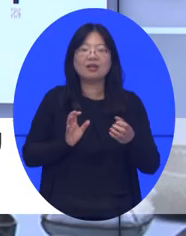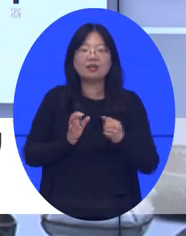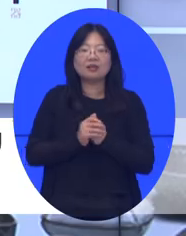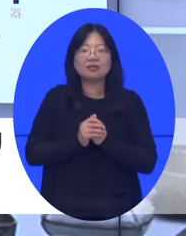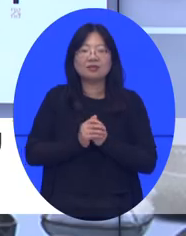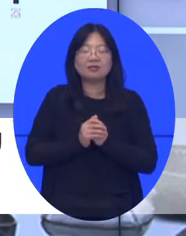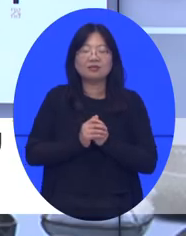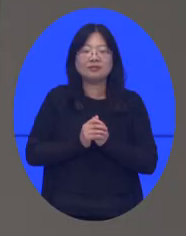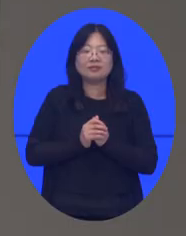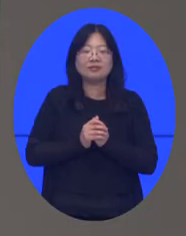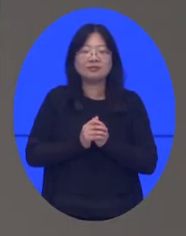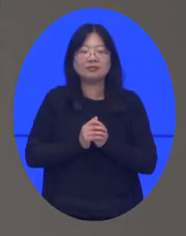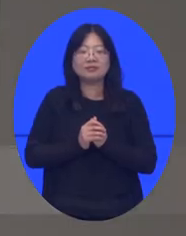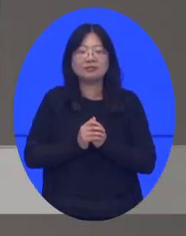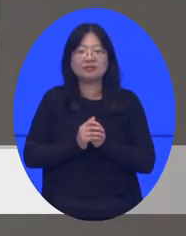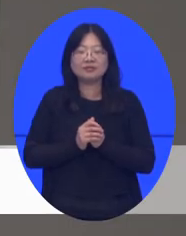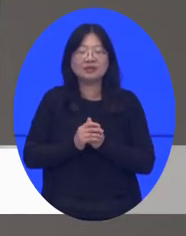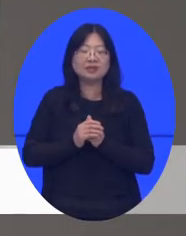보시죠.